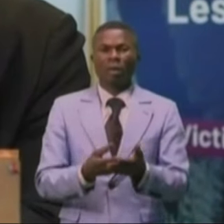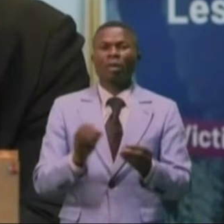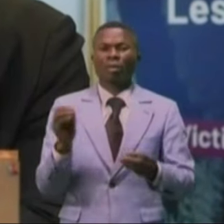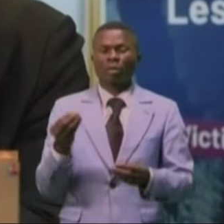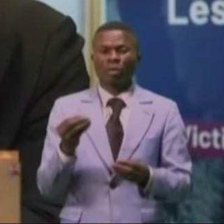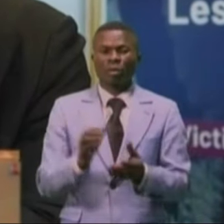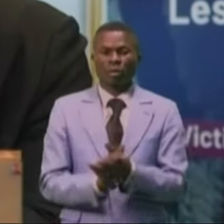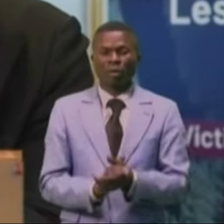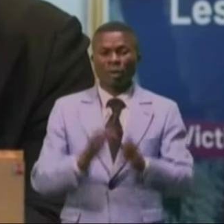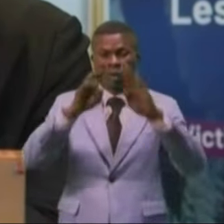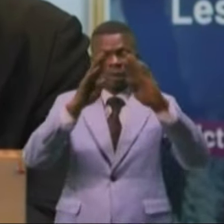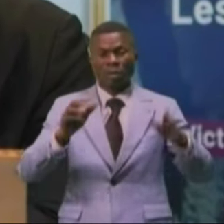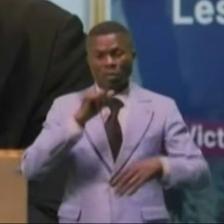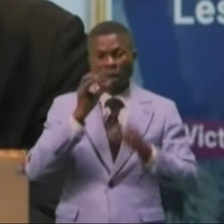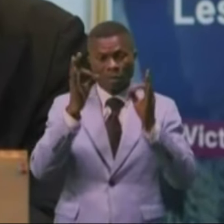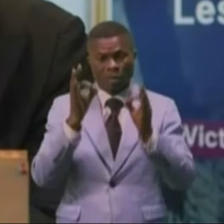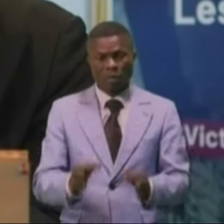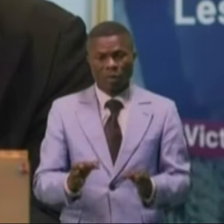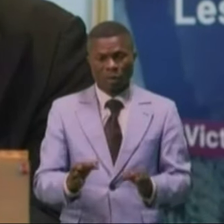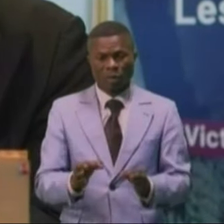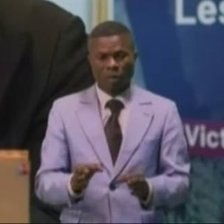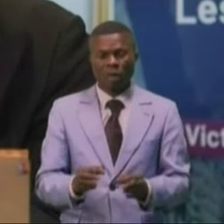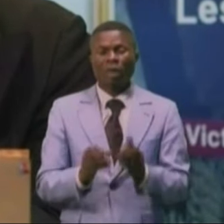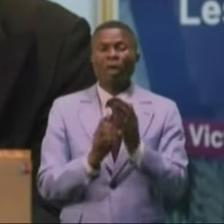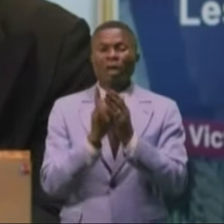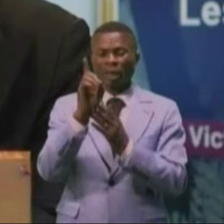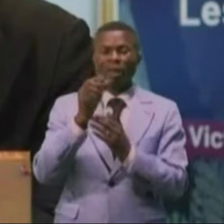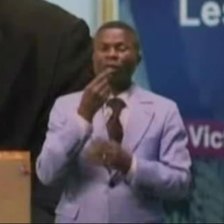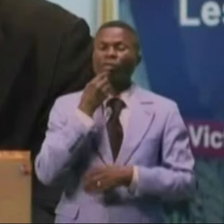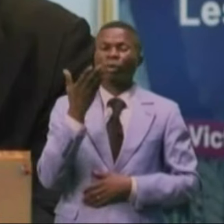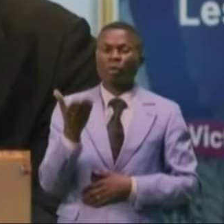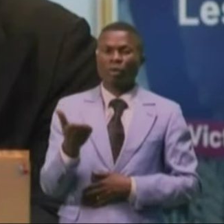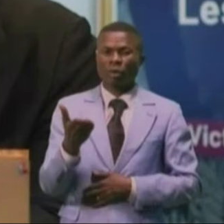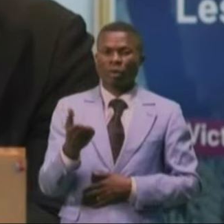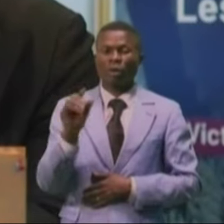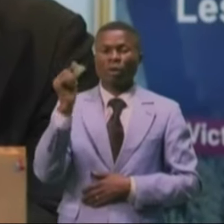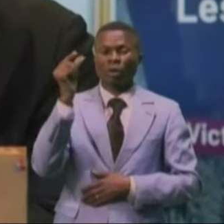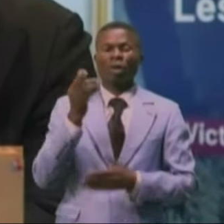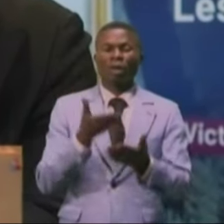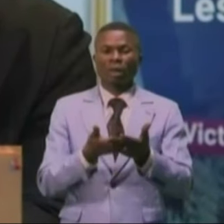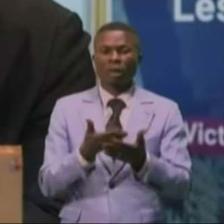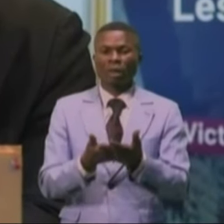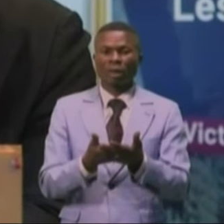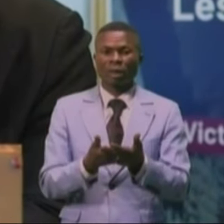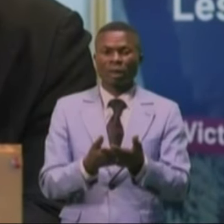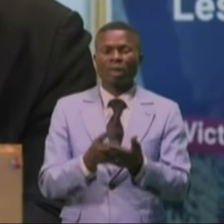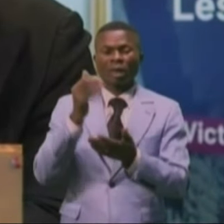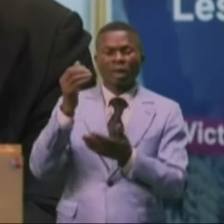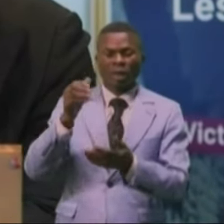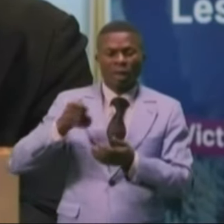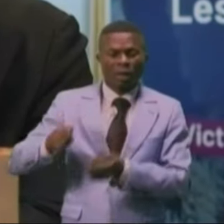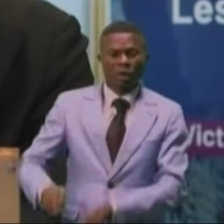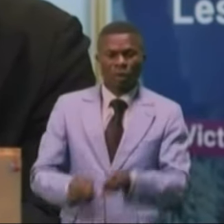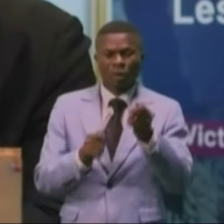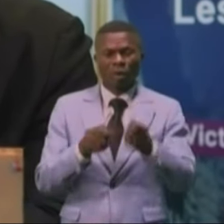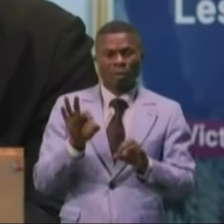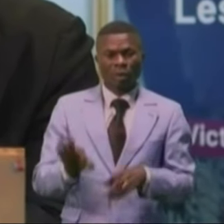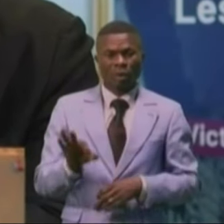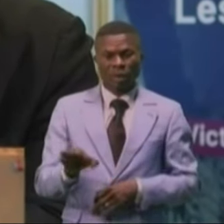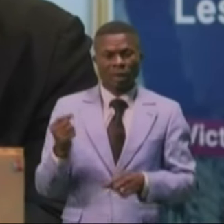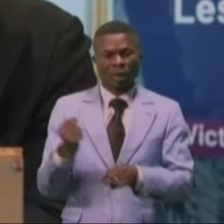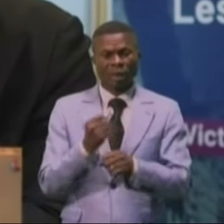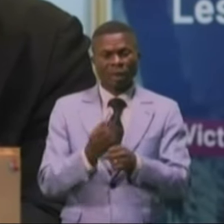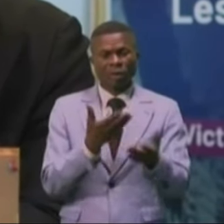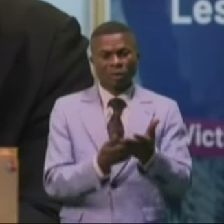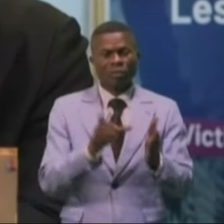de résidence pour eux, mais c'est le socle même de leur histoire. Quand le minier vient pour exploiter cette terre-là, et en contrepartie,